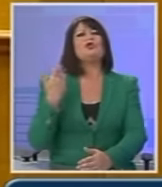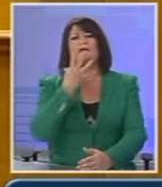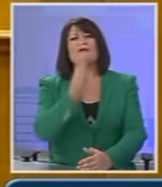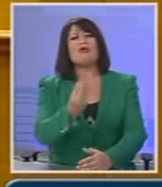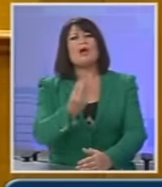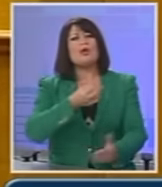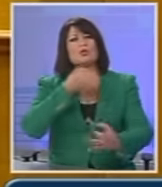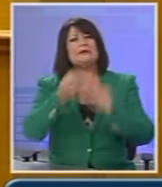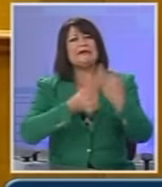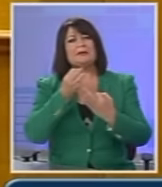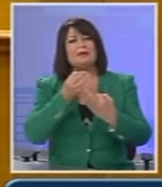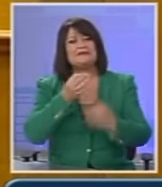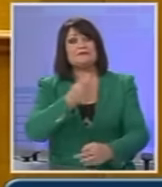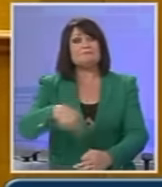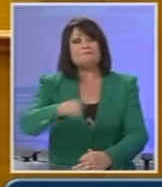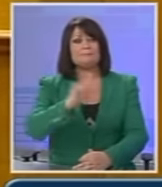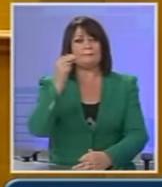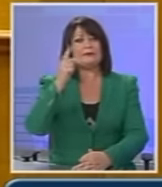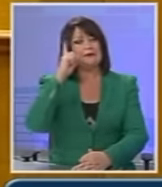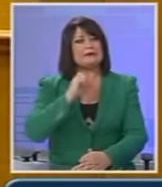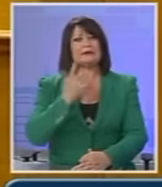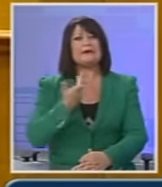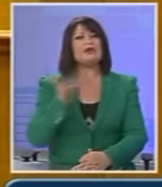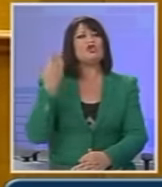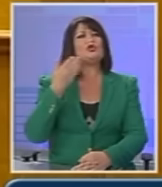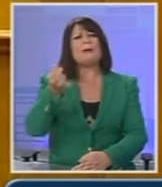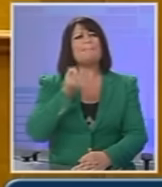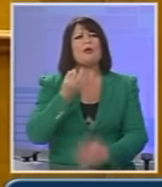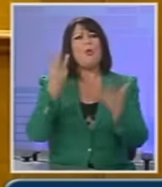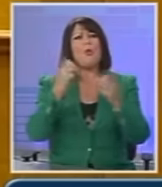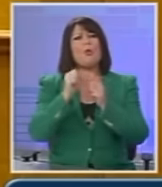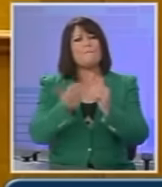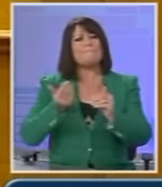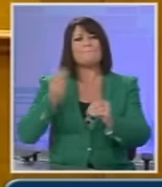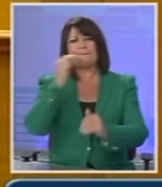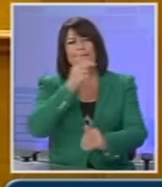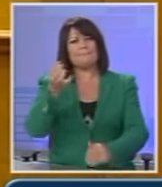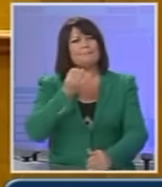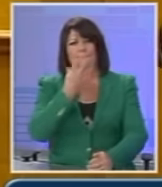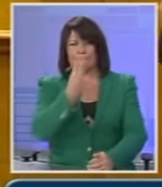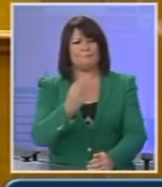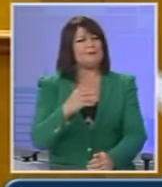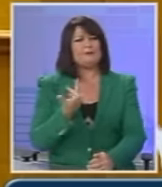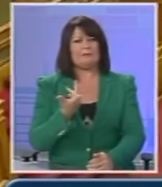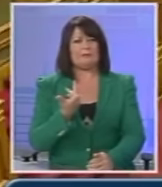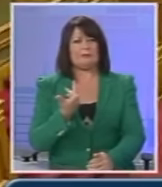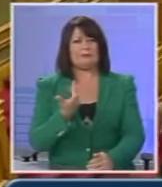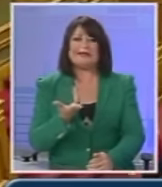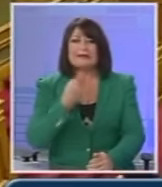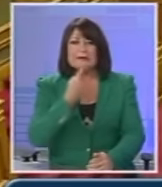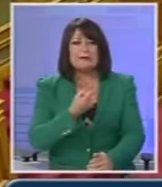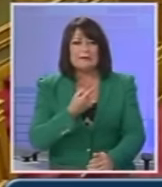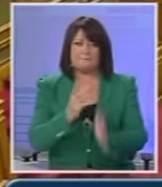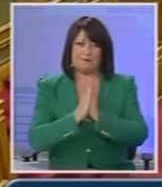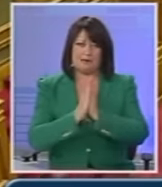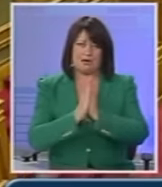είναι πρόχειρες και να ξέρουν οι συνάδελφοι τι μας είχε πει ακριβώς πριν 8 μήνες ο κύριος Τσίπρας, το Φεβρουάριο του 2015. Παρακαλώ